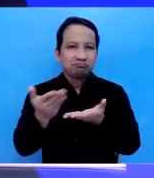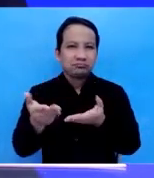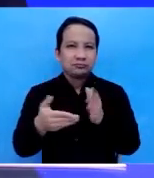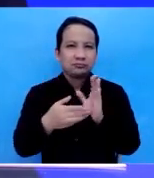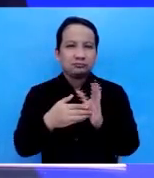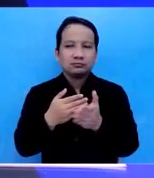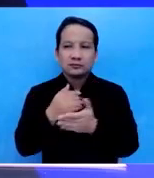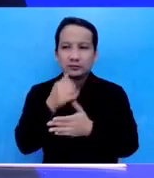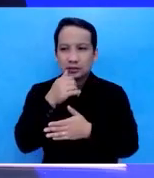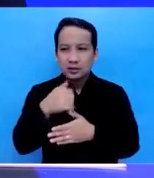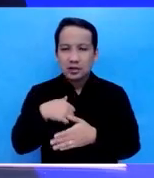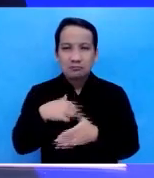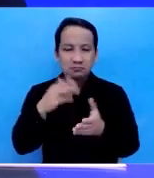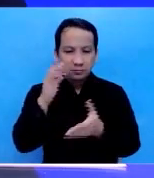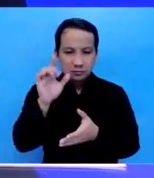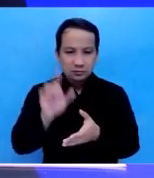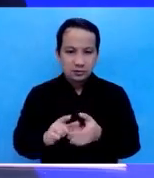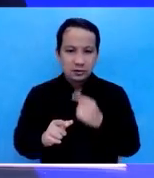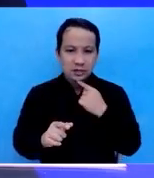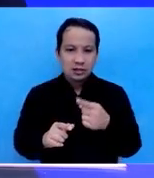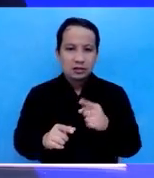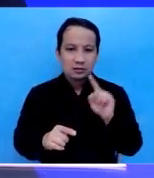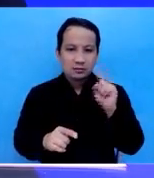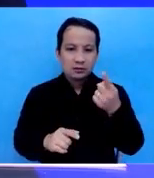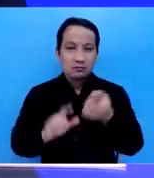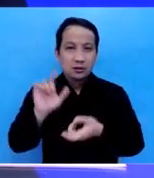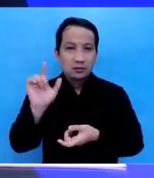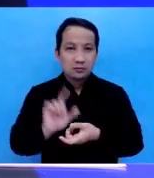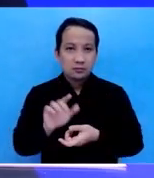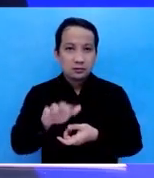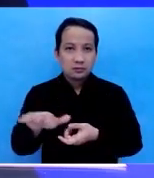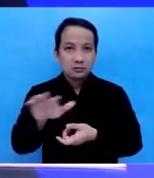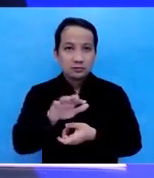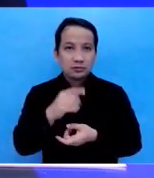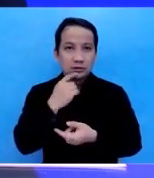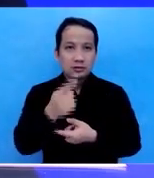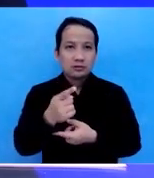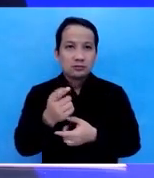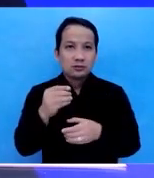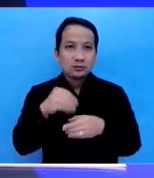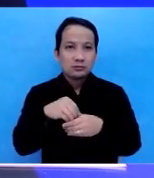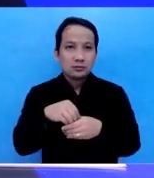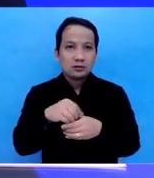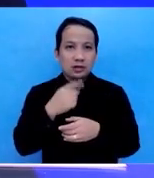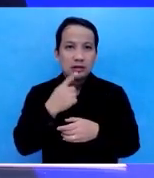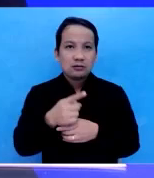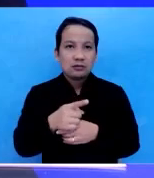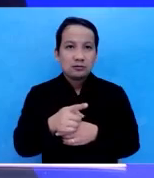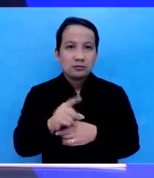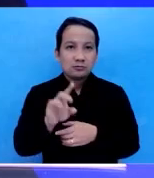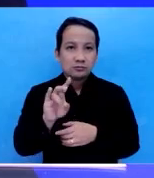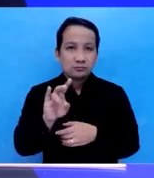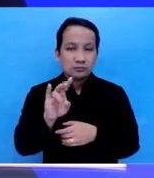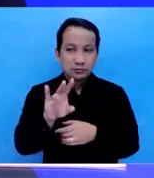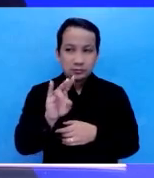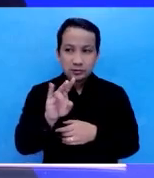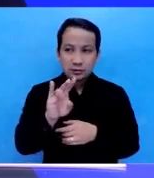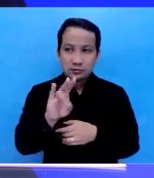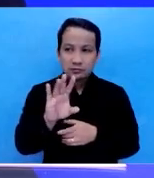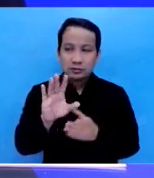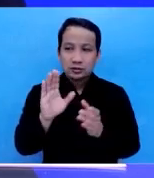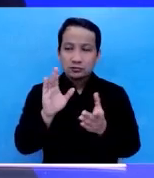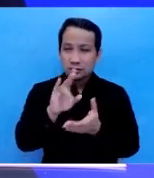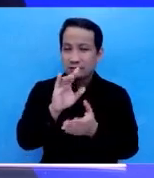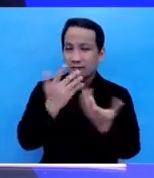Kahapon, bumagsak ang piso sa pinakamababa nitong halaga sa loob ng halos 17 taon. Nasa frontline